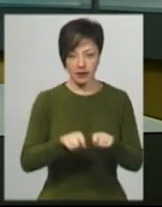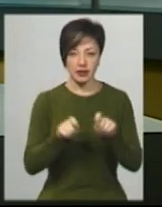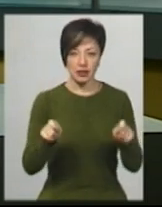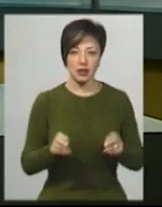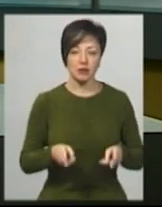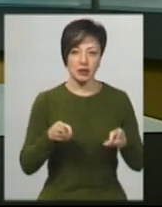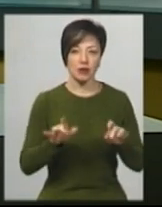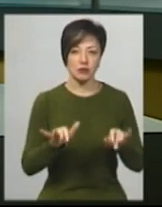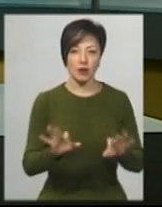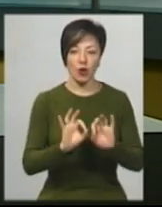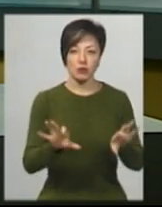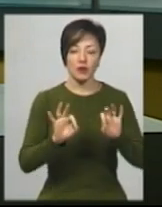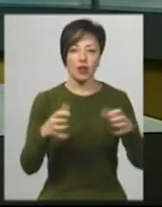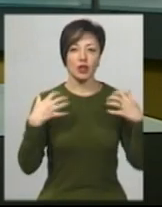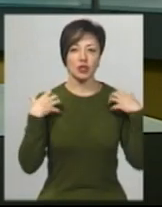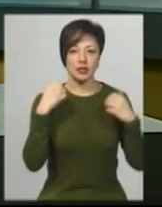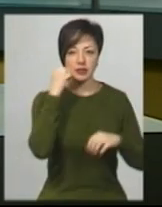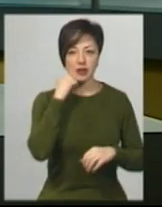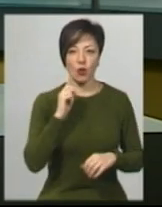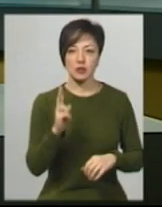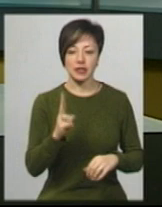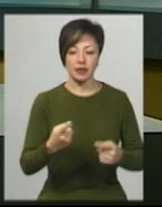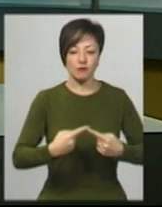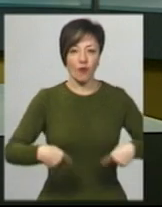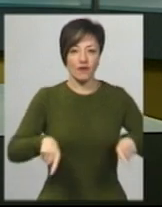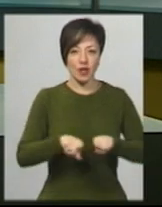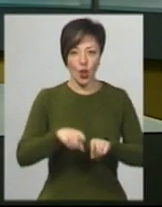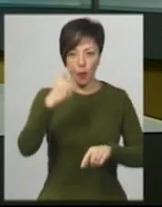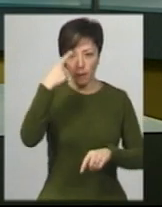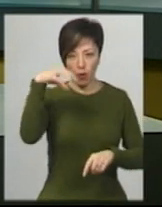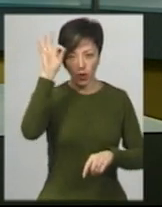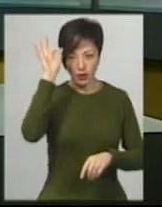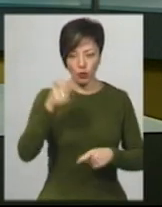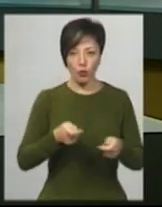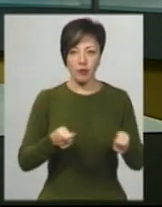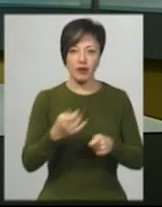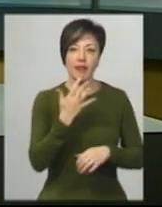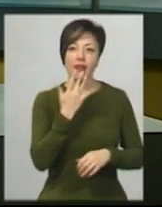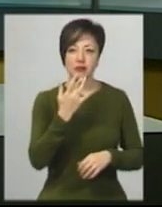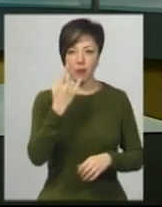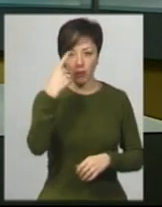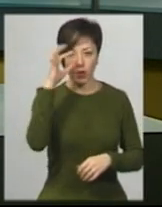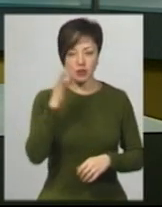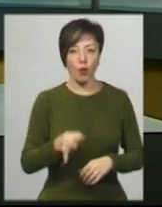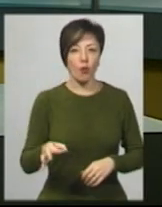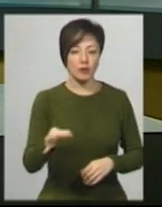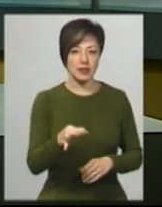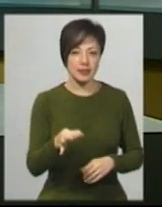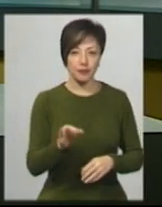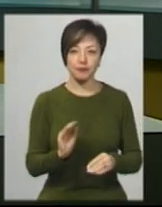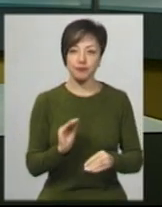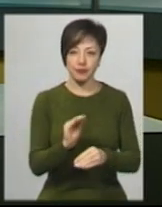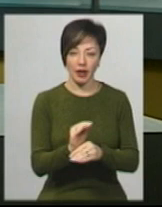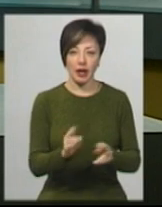провадження. Про це розповідає начальник Старокостянтинівського відділу поліції, головного управління Нацполіції області Анатолій Чубенко. І